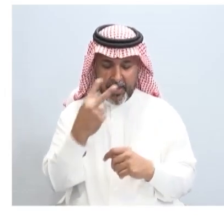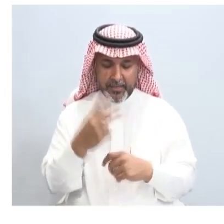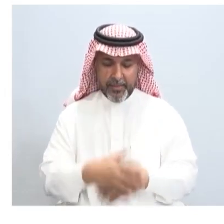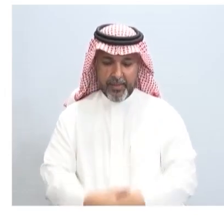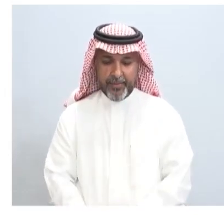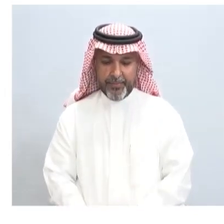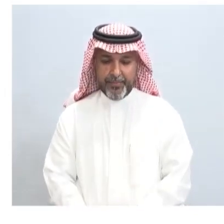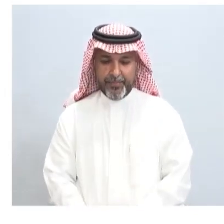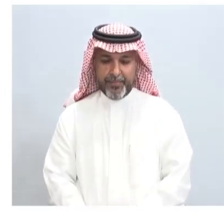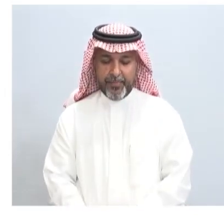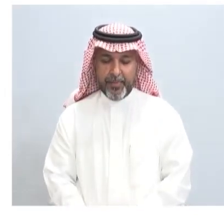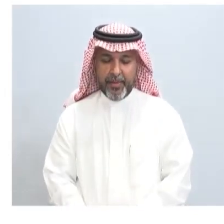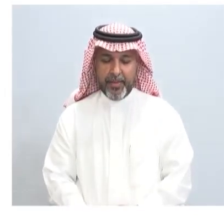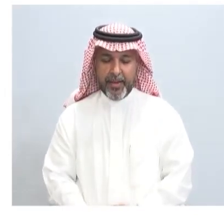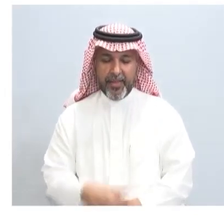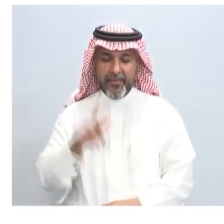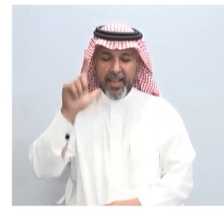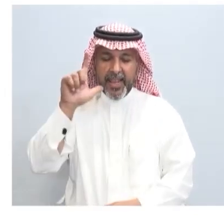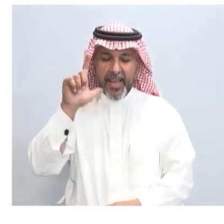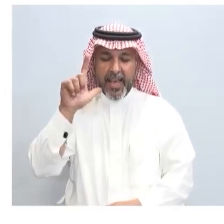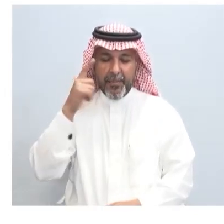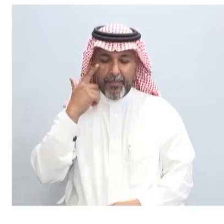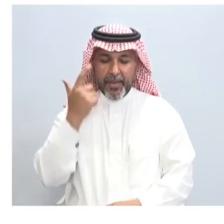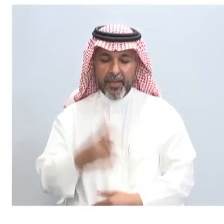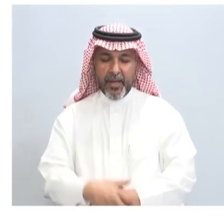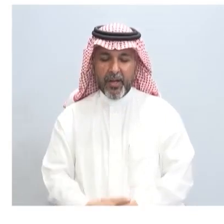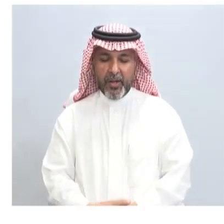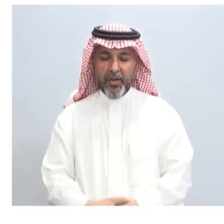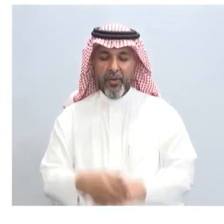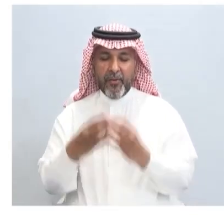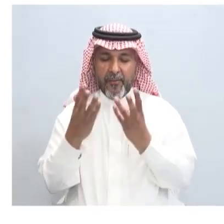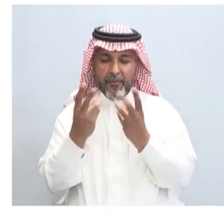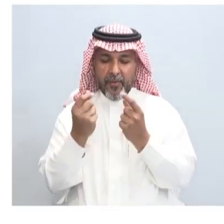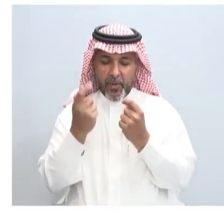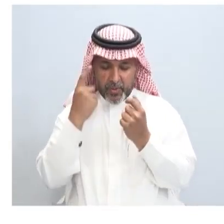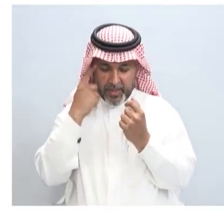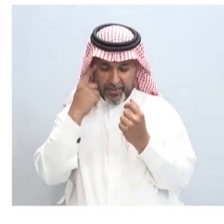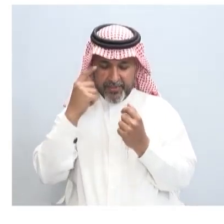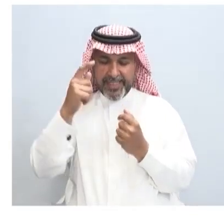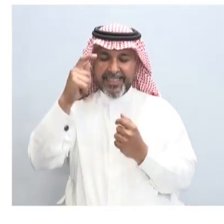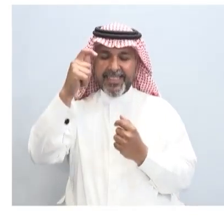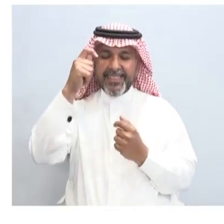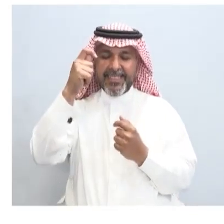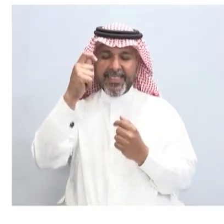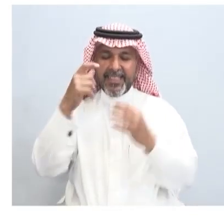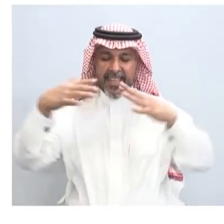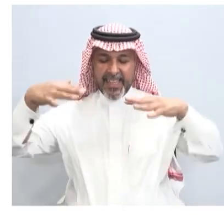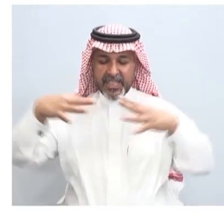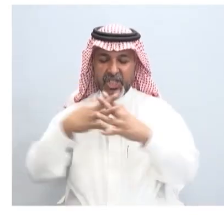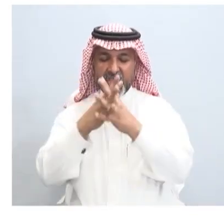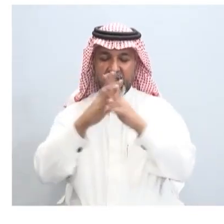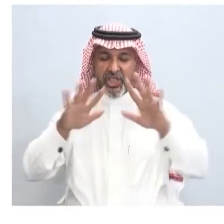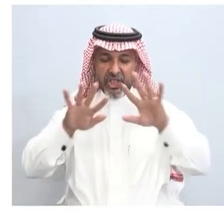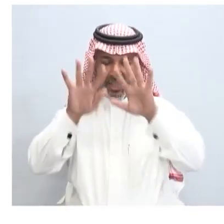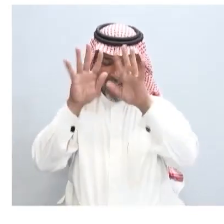او كتابه تايتل فبالتالي هذه الخيارين الممكنه فانا لما ارمي قطعه النقد الاولى اما يطلع لي شعار شعار